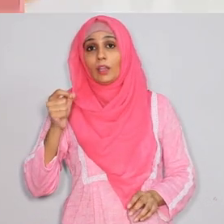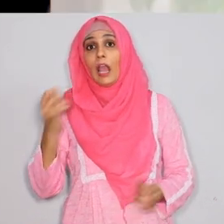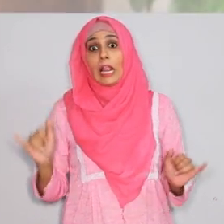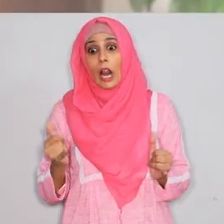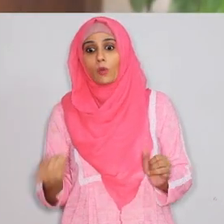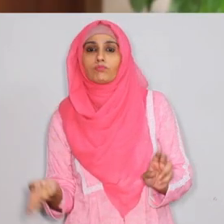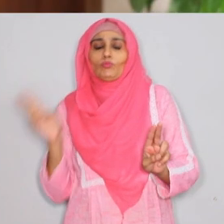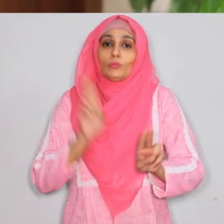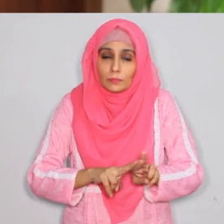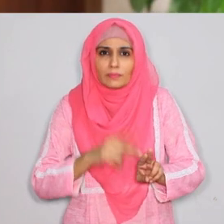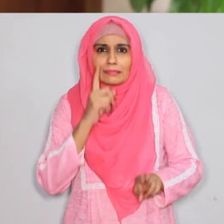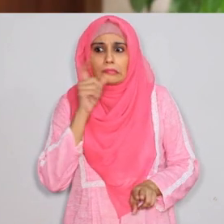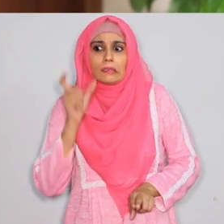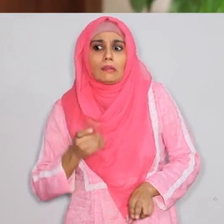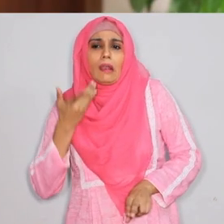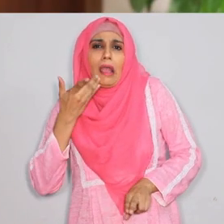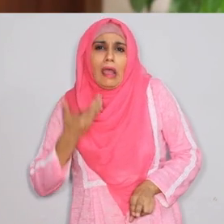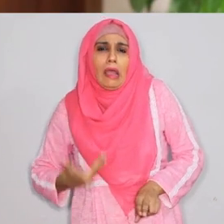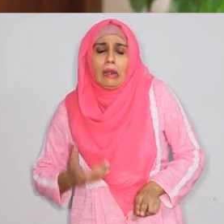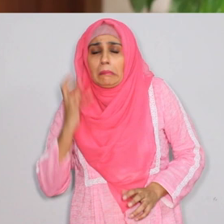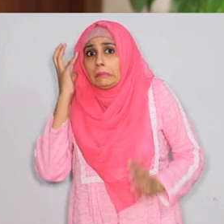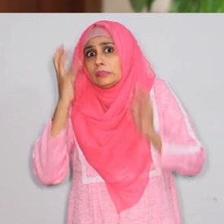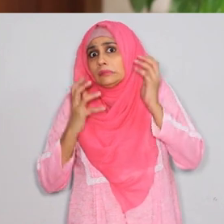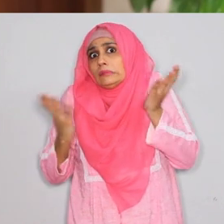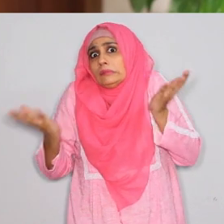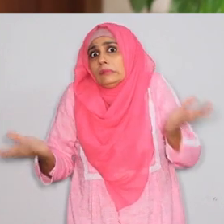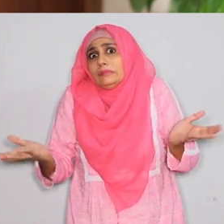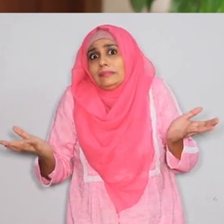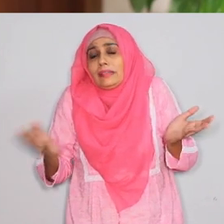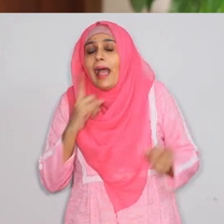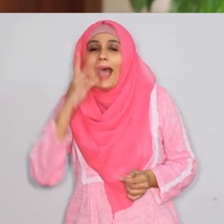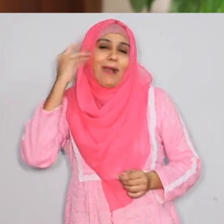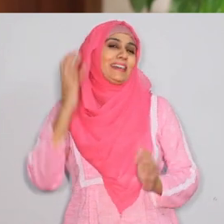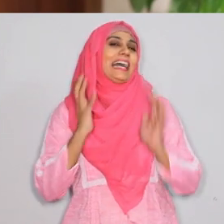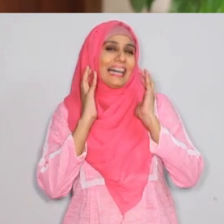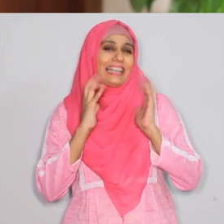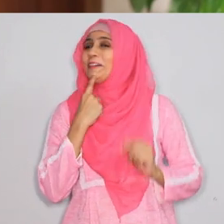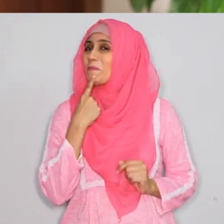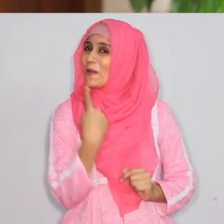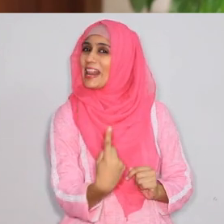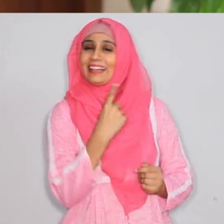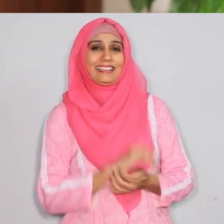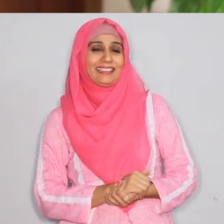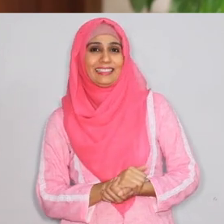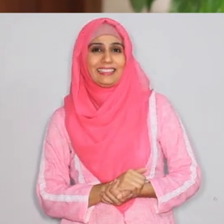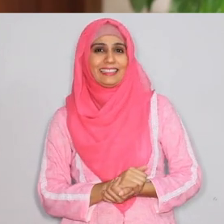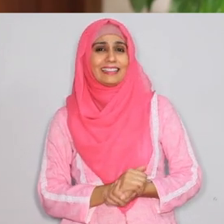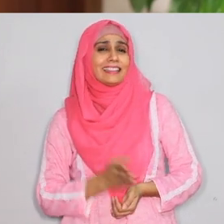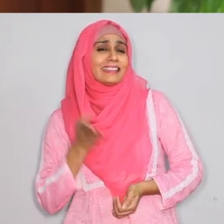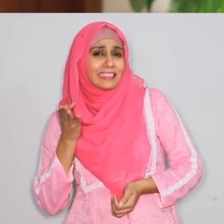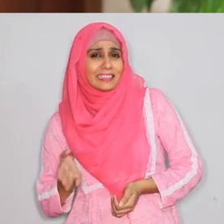लिपटी। मोमो हैरान परेशान हो गई। अम्मी हंसते हुए बोली, ये